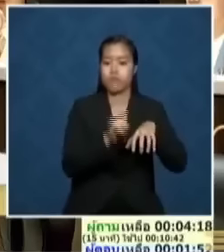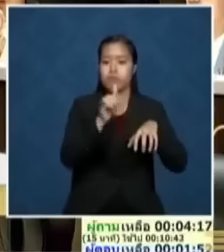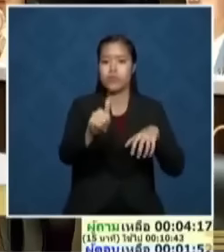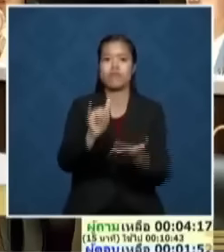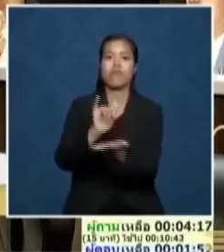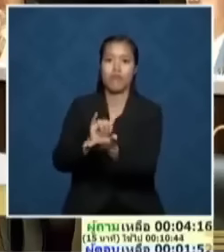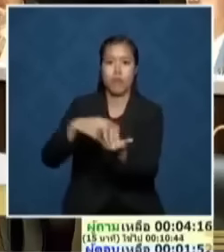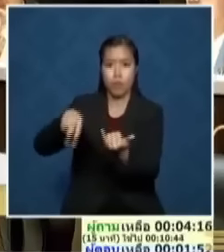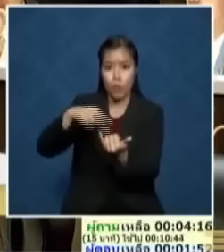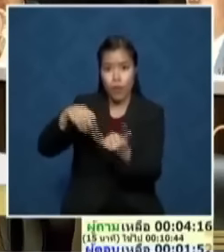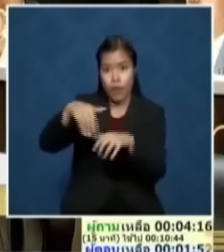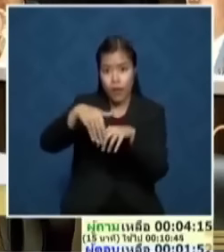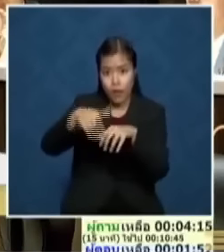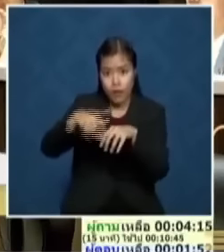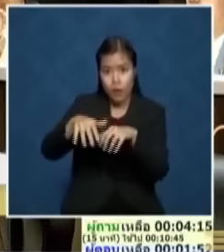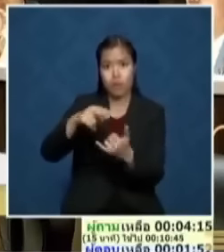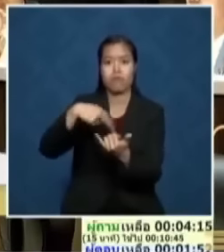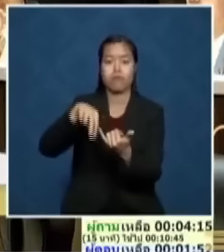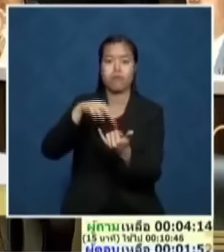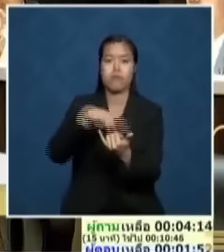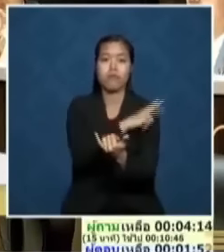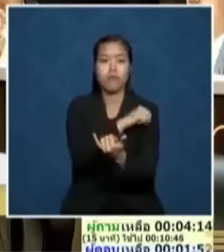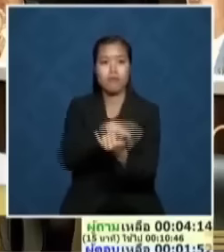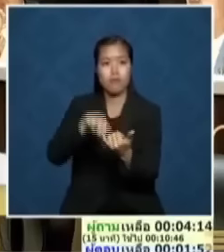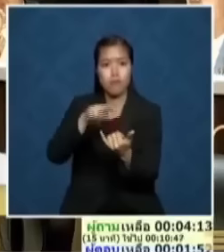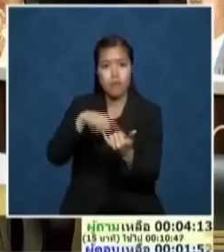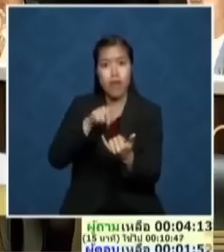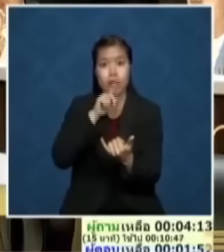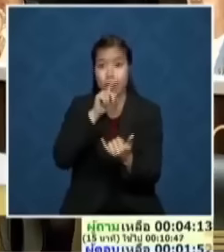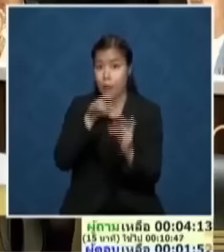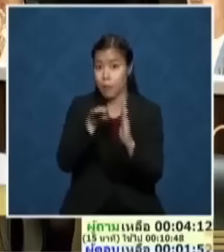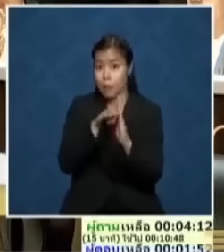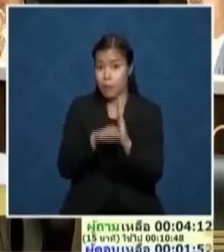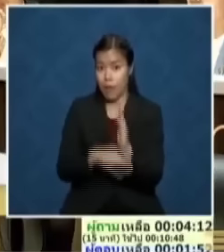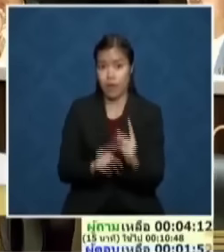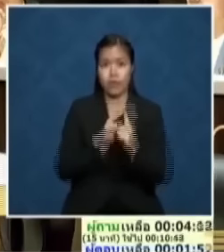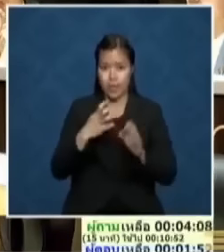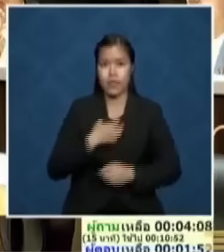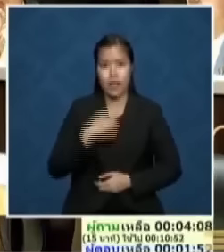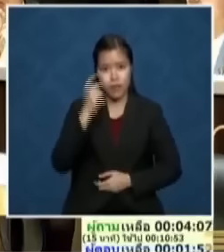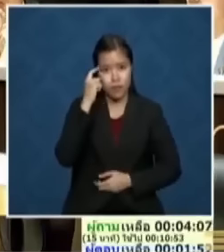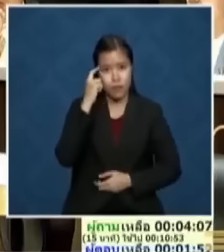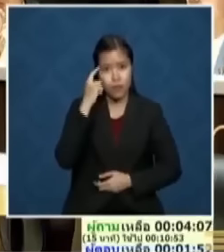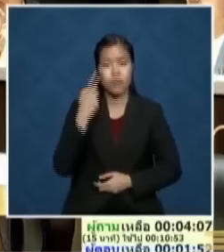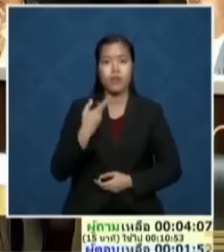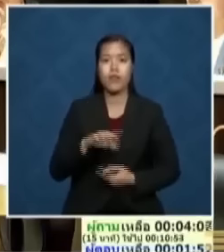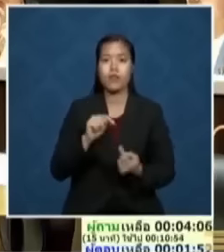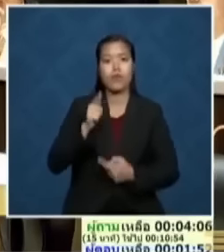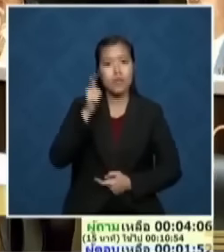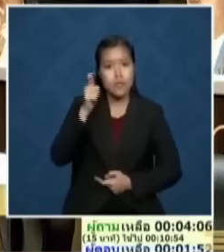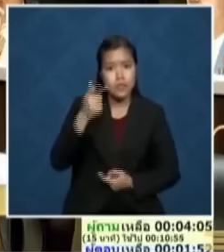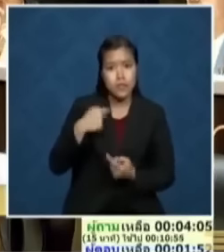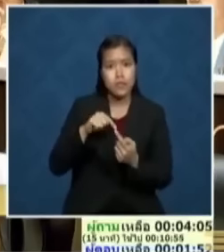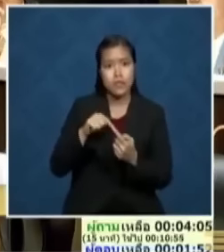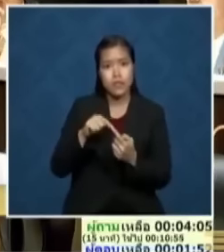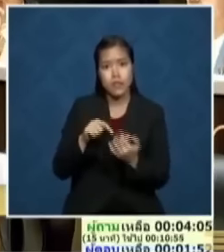ก็คือการออกประกาศคุณสมบัติลักษณะต้องห้ามนะตามที่ท่านอธิบดีราชทัณฑ์เนี่ยแย้มออกมาวันก่อนวันนี้ท่านรัฐมนตรียุติธรรมบอก